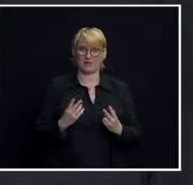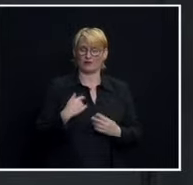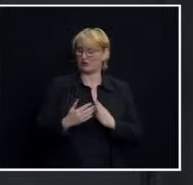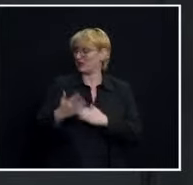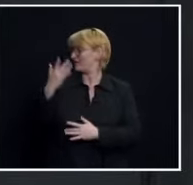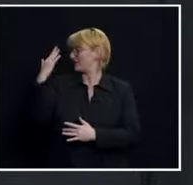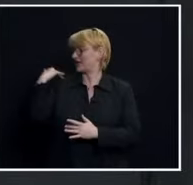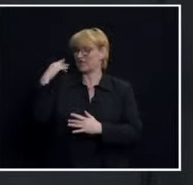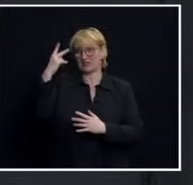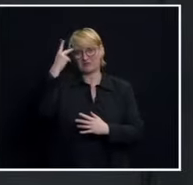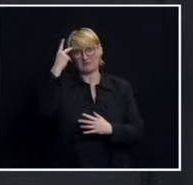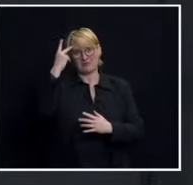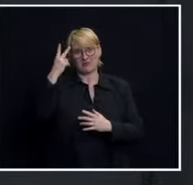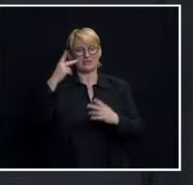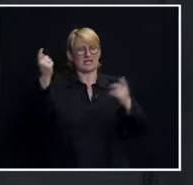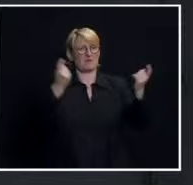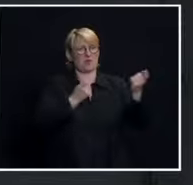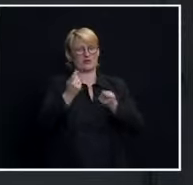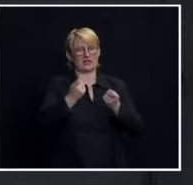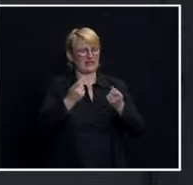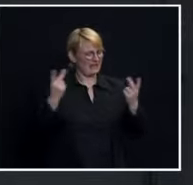gestrig bis importiert.